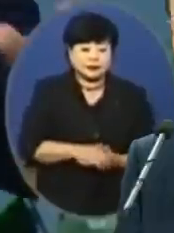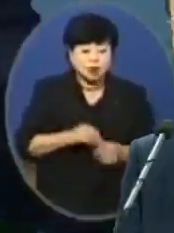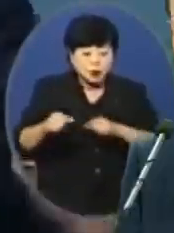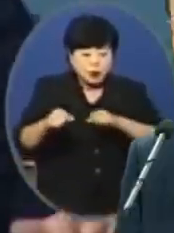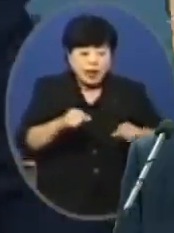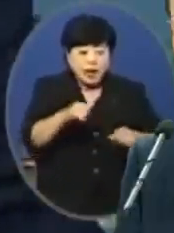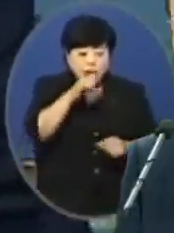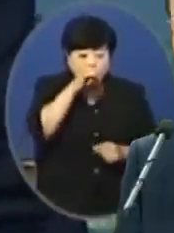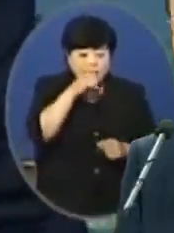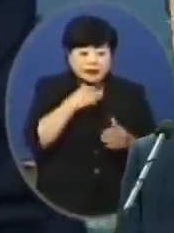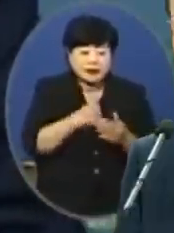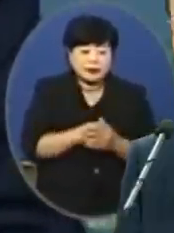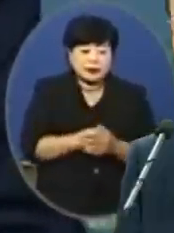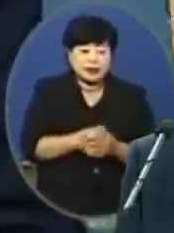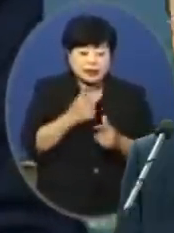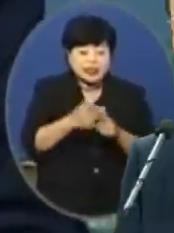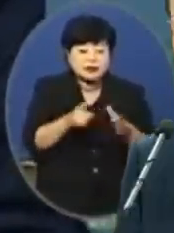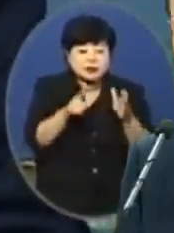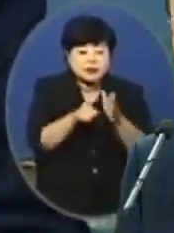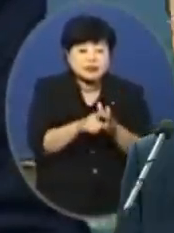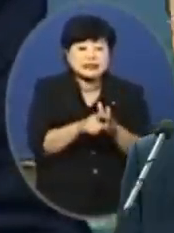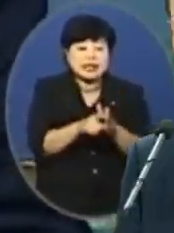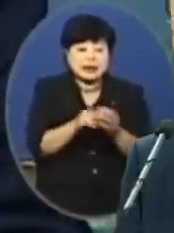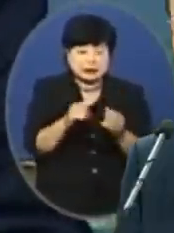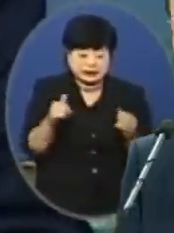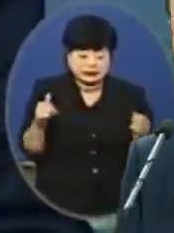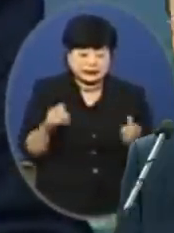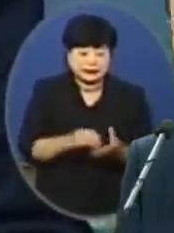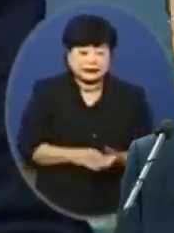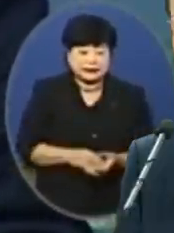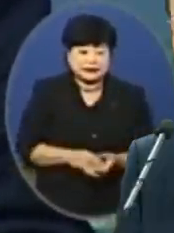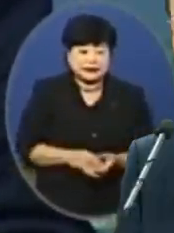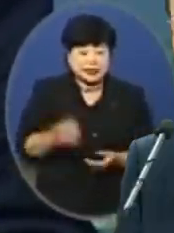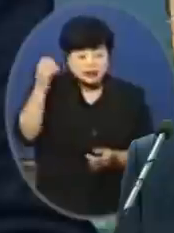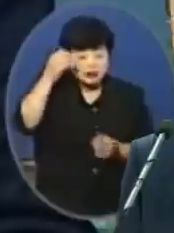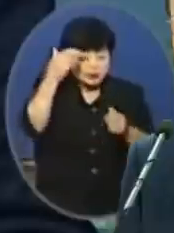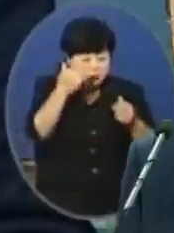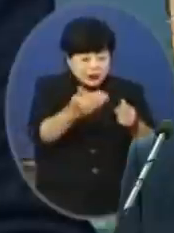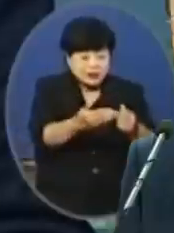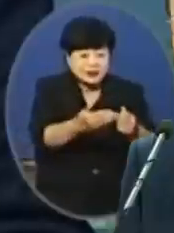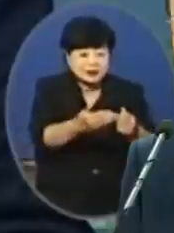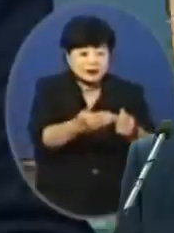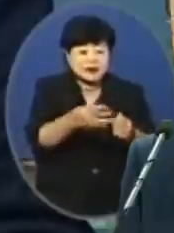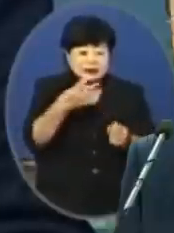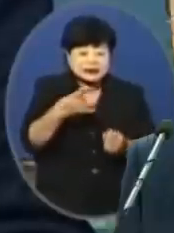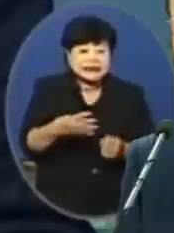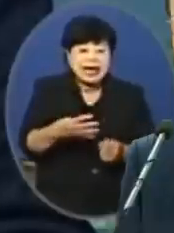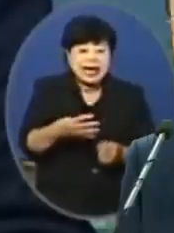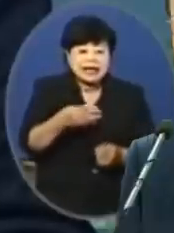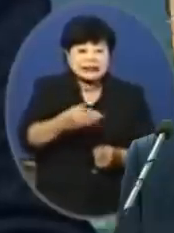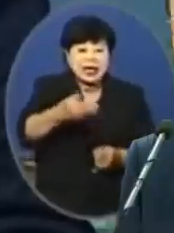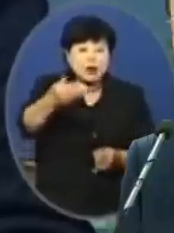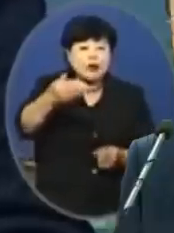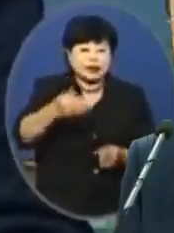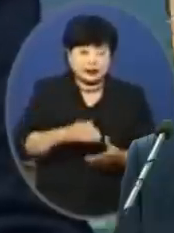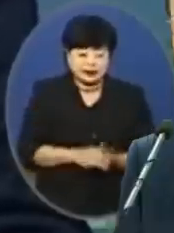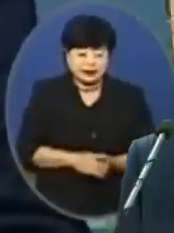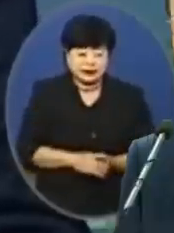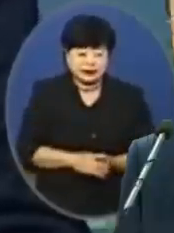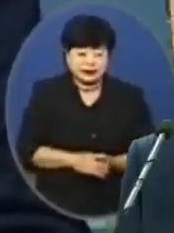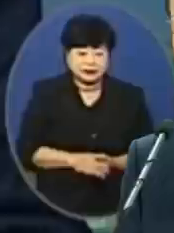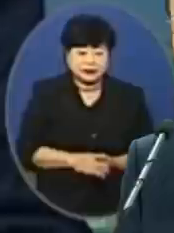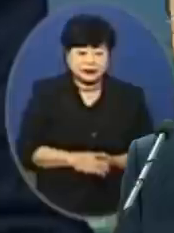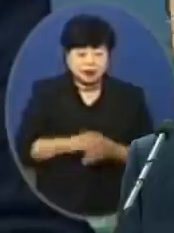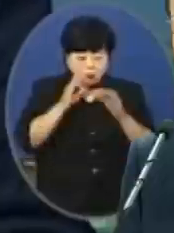운행하고 만들어졌으니까 우리 예수 믿는 사람은 압니다. 성령이 4차원인 것입니다. 눈에